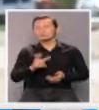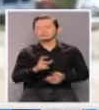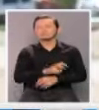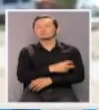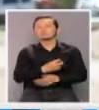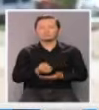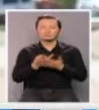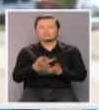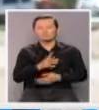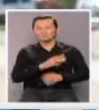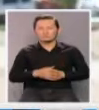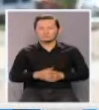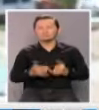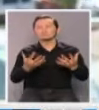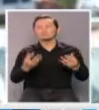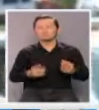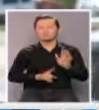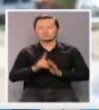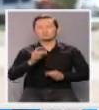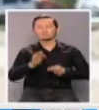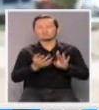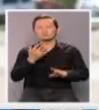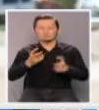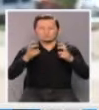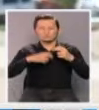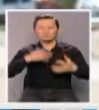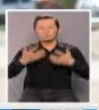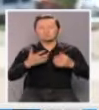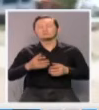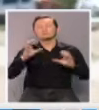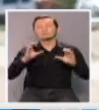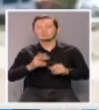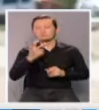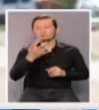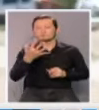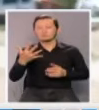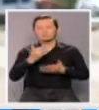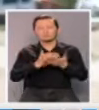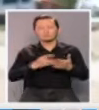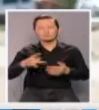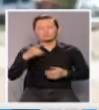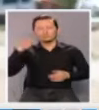еще четверо доставлены в больницу. На данный момент ведется досудебное расследование по статье 345 Уголовного кодекса Республики Казахстан.